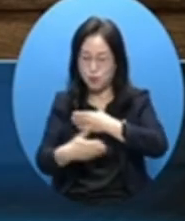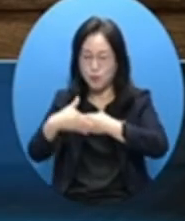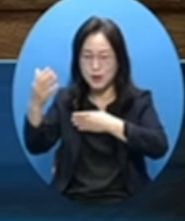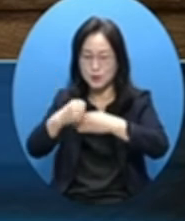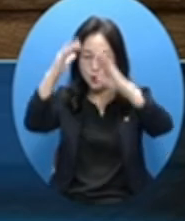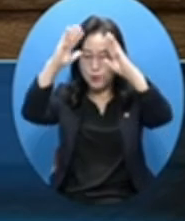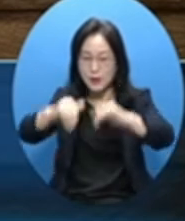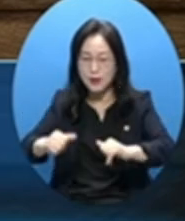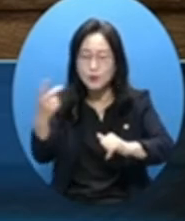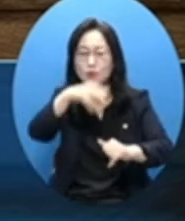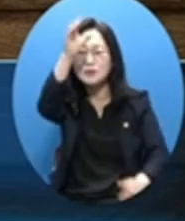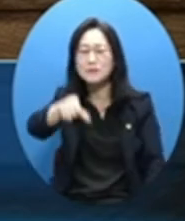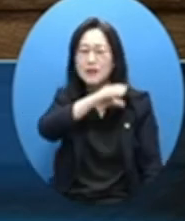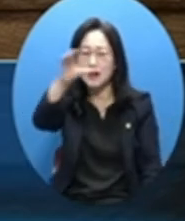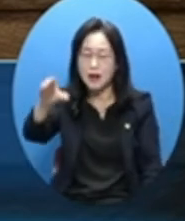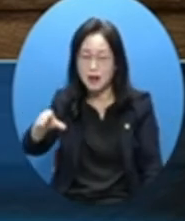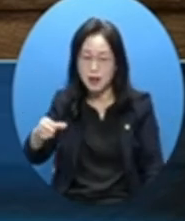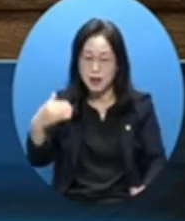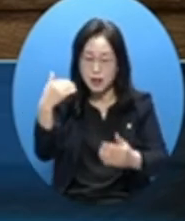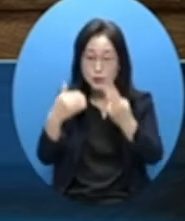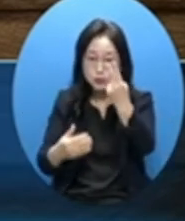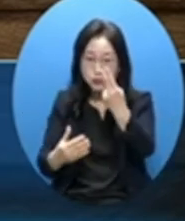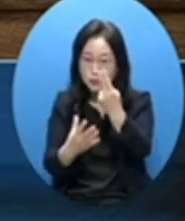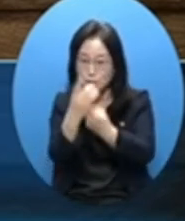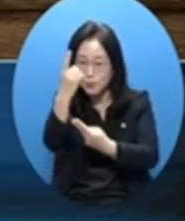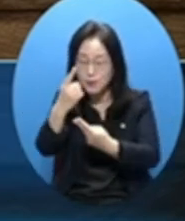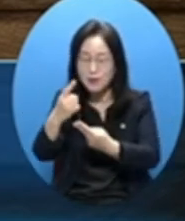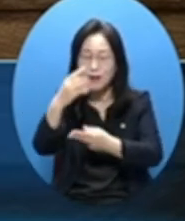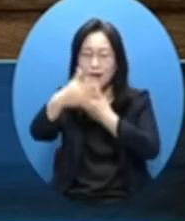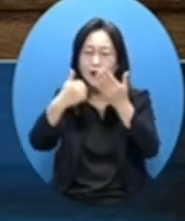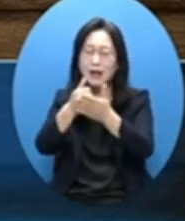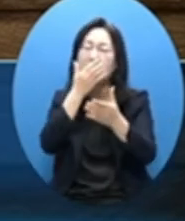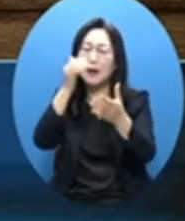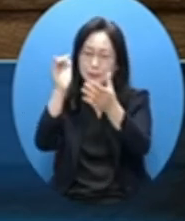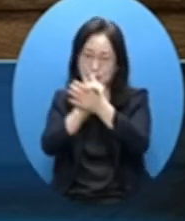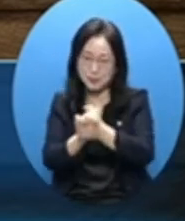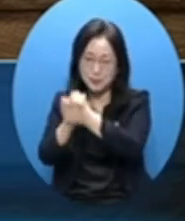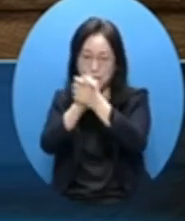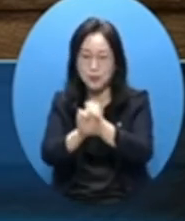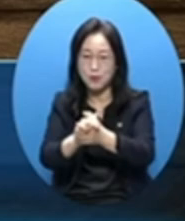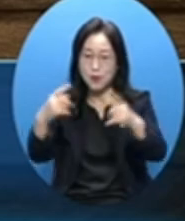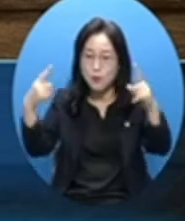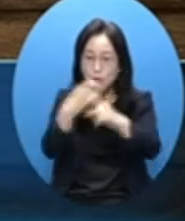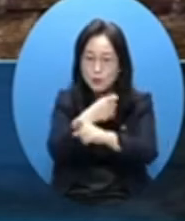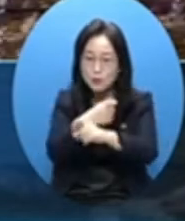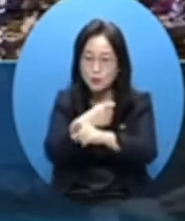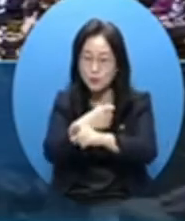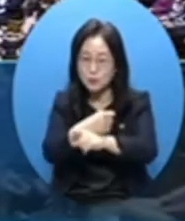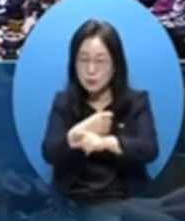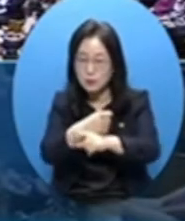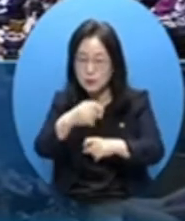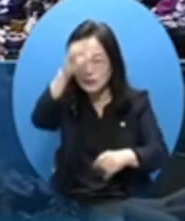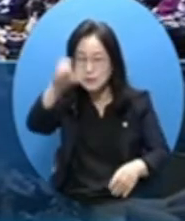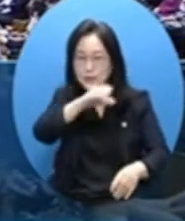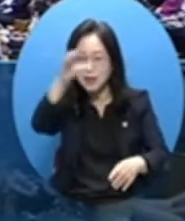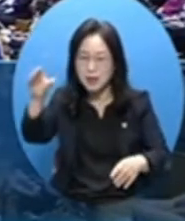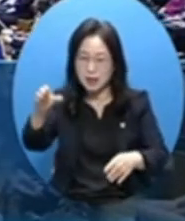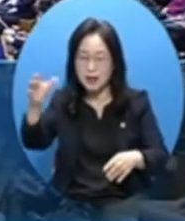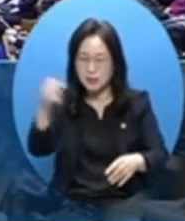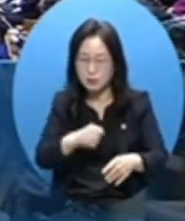또 십자가로이 둘을 한 몸으로 하나님과 화목되게 하려 하심이라 원수 된 것을 십자가로 소멸하시고